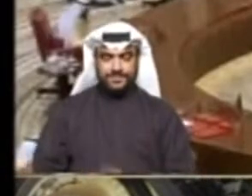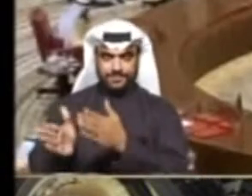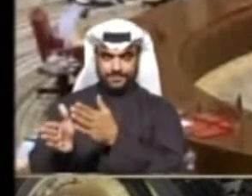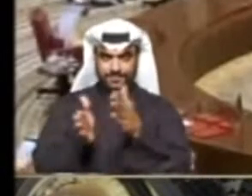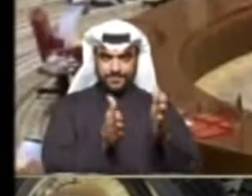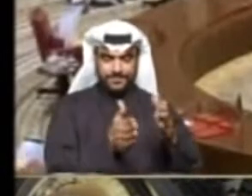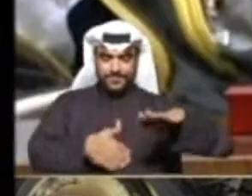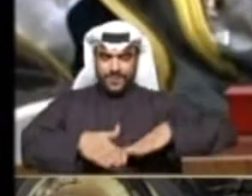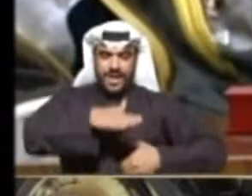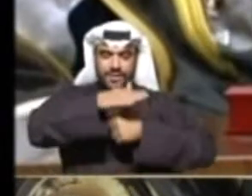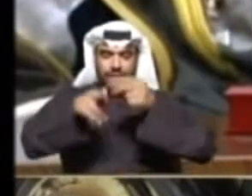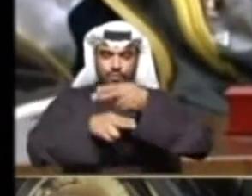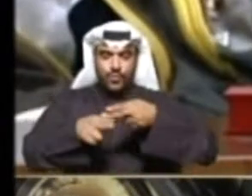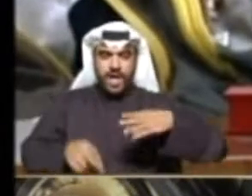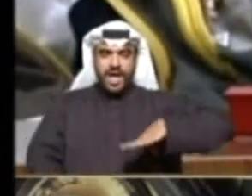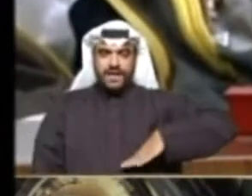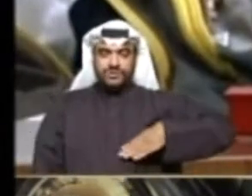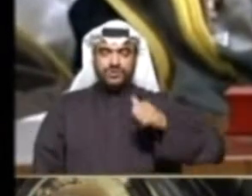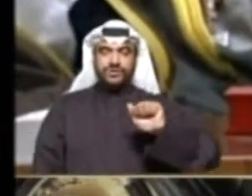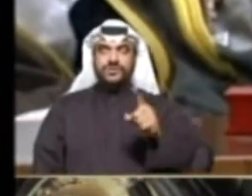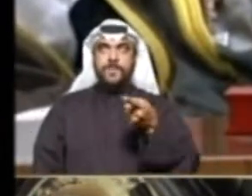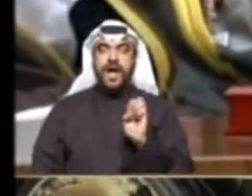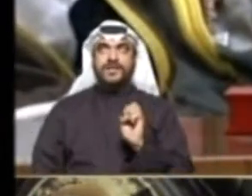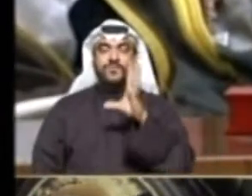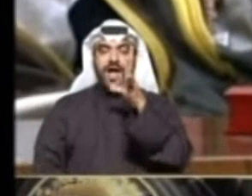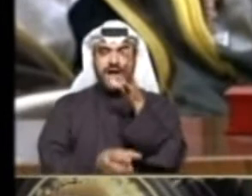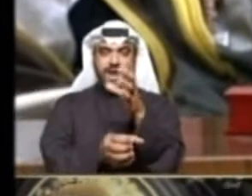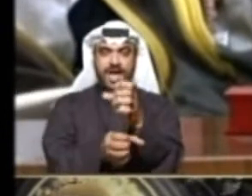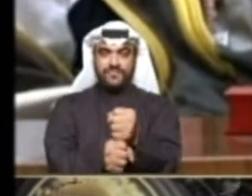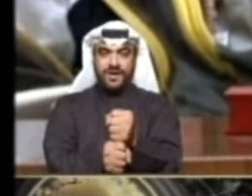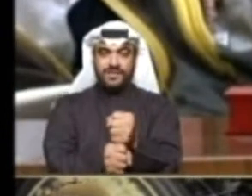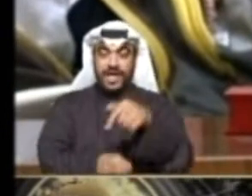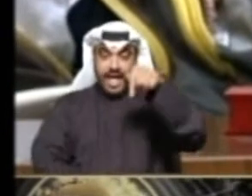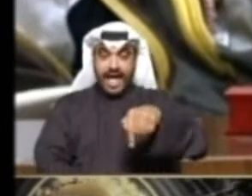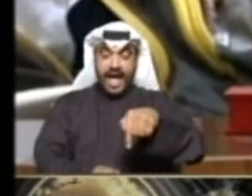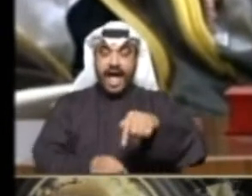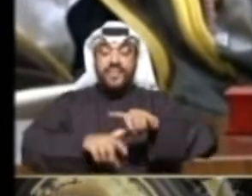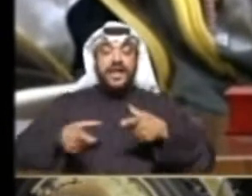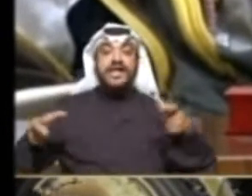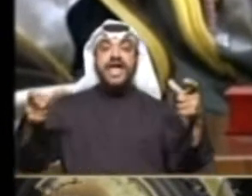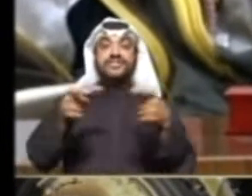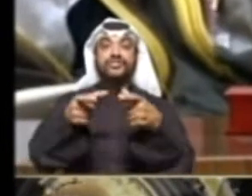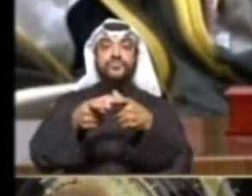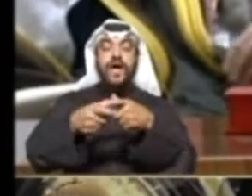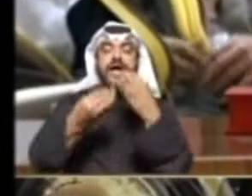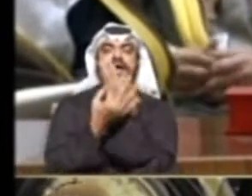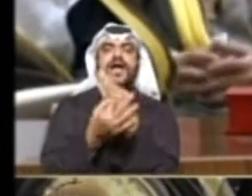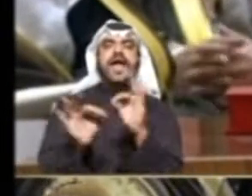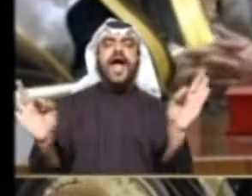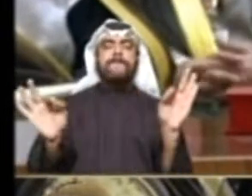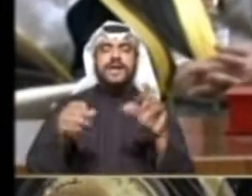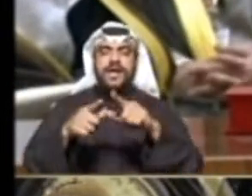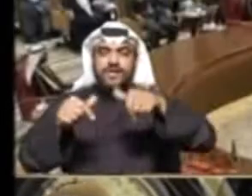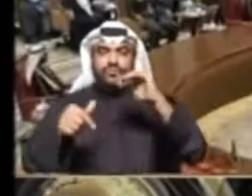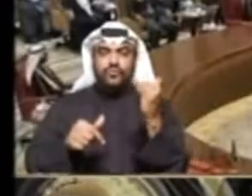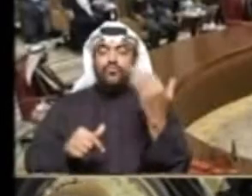حضرة صاحب السمو أمير البلاد حفظه الله ورعاه يرى أن هذا الصرح المتمثل بالقيم الخليجية